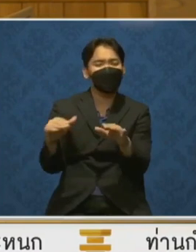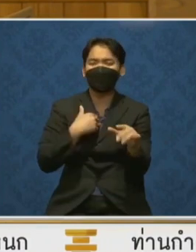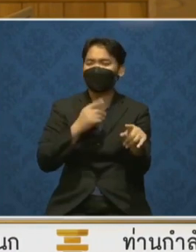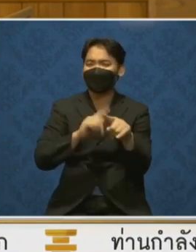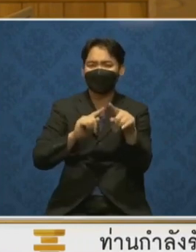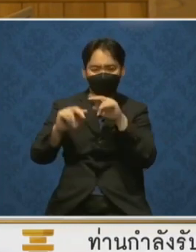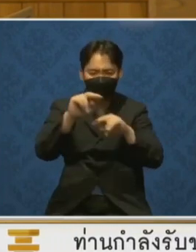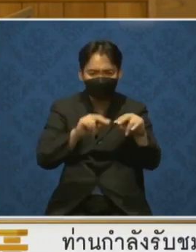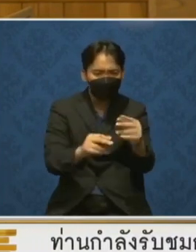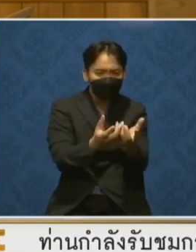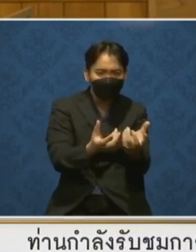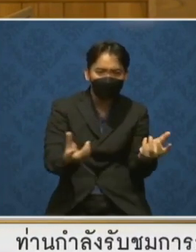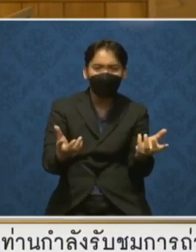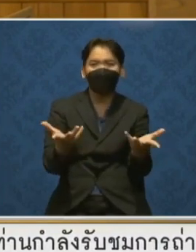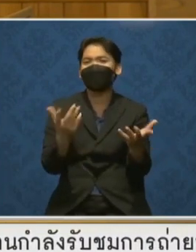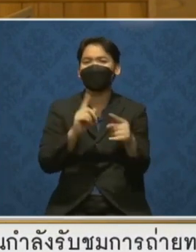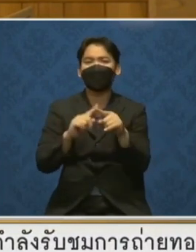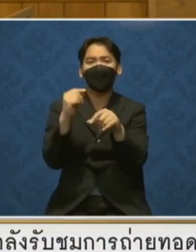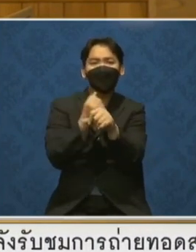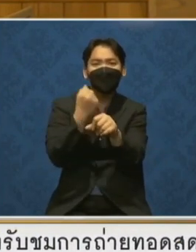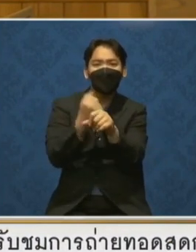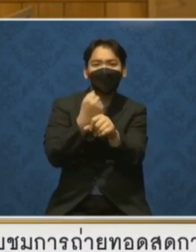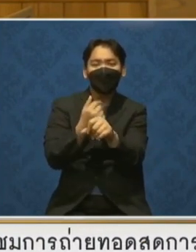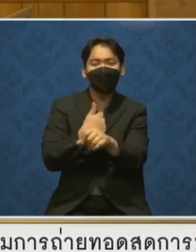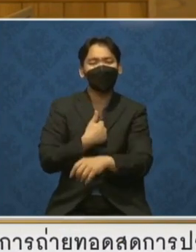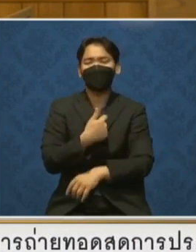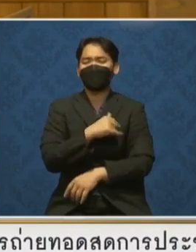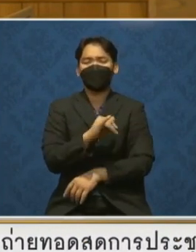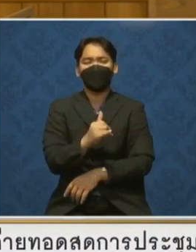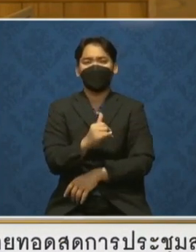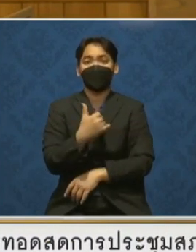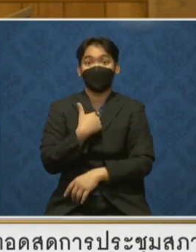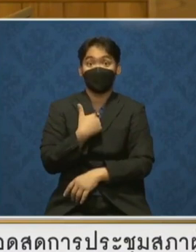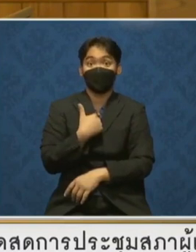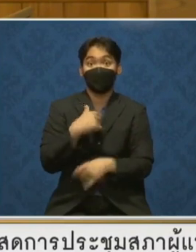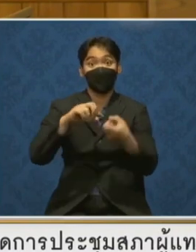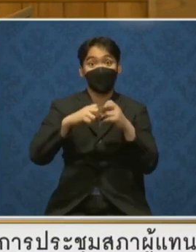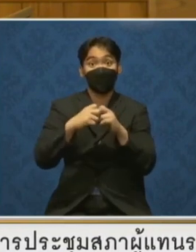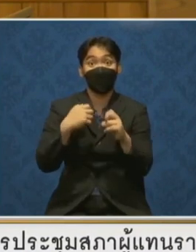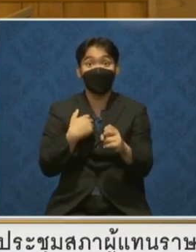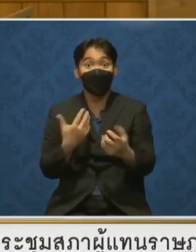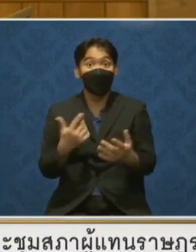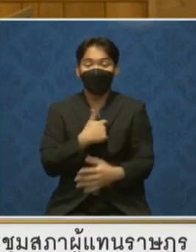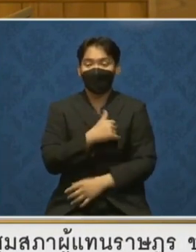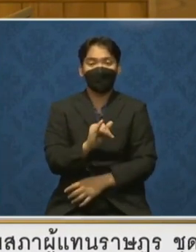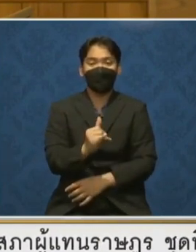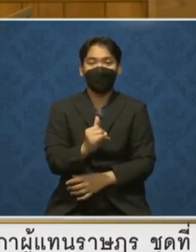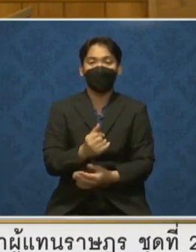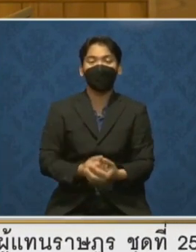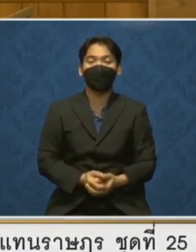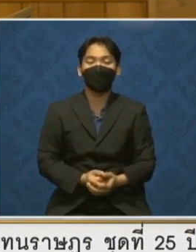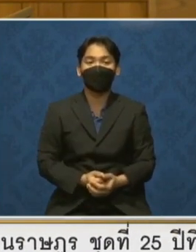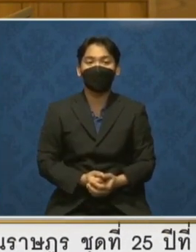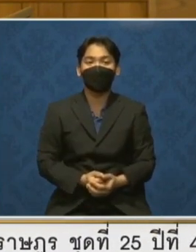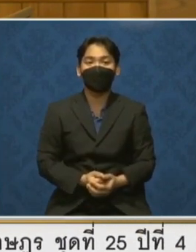วิสามัญและจะเข้าสู่การพิจารณาในวาระที่ 2ซึ่งรัฐบาลขอขอบคุณทุกคนที่ติดตามค่ะมี